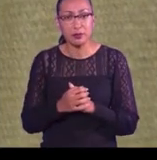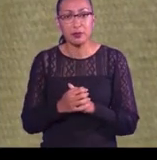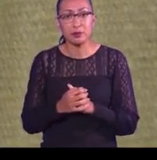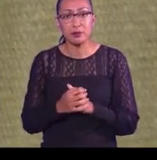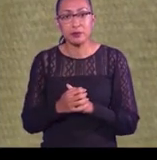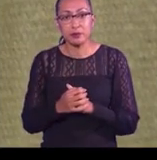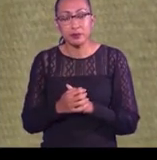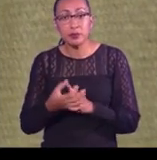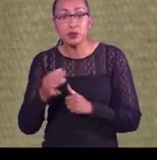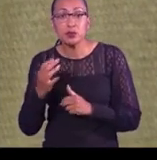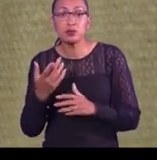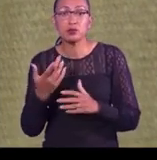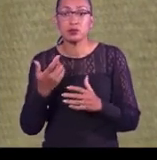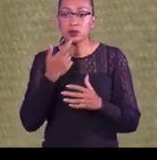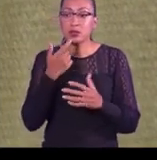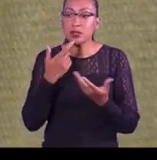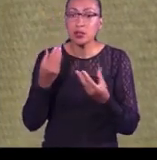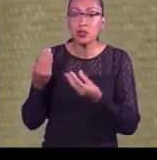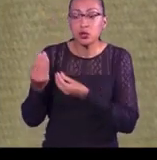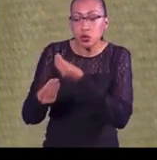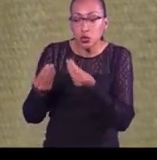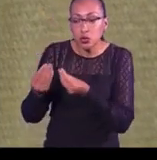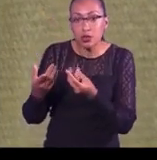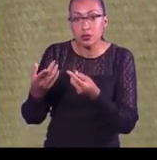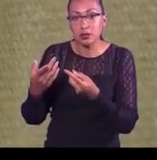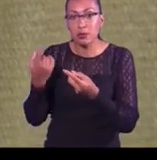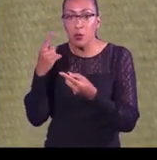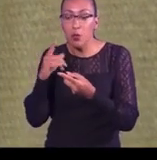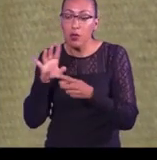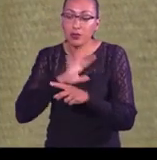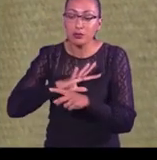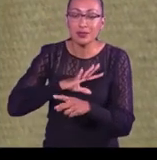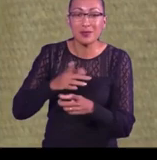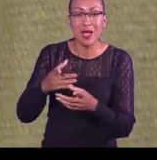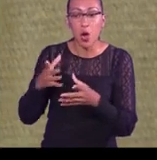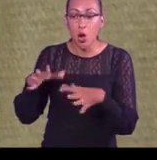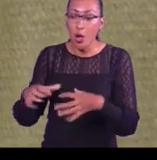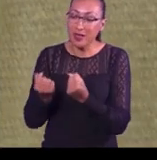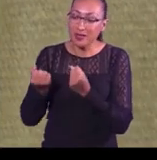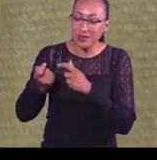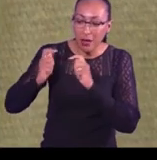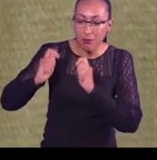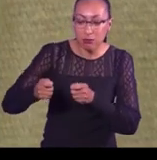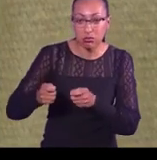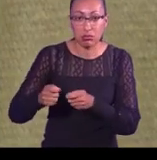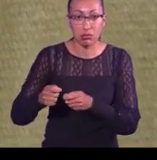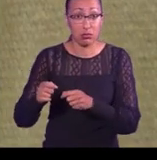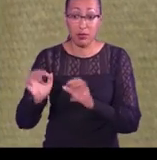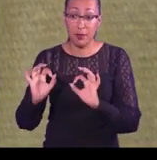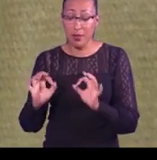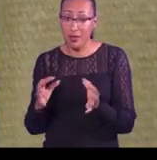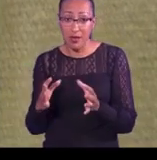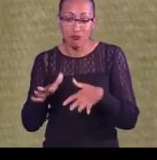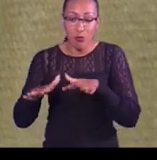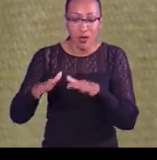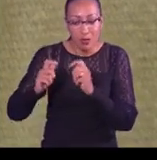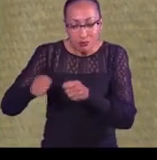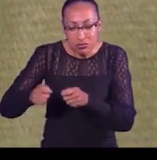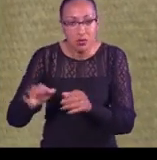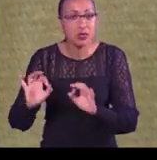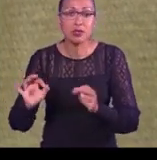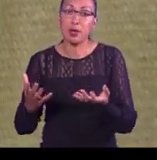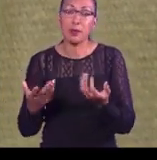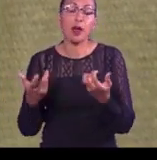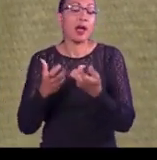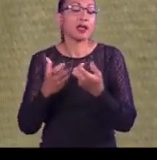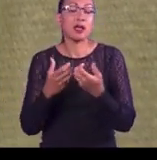une mécanique de pouvoir sans vous donner la compétence ni les moyens. Et il faut arrêter ça. Le RSA est un